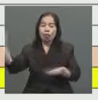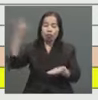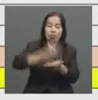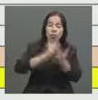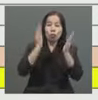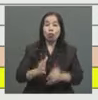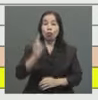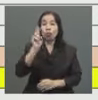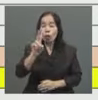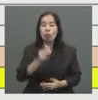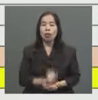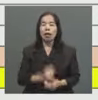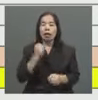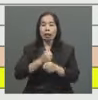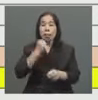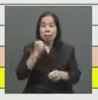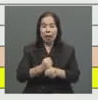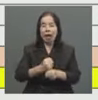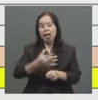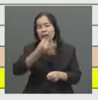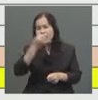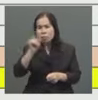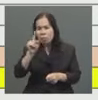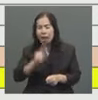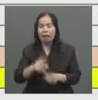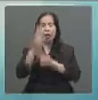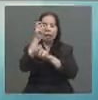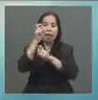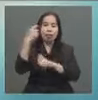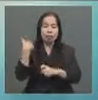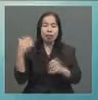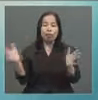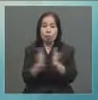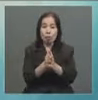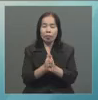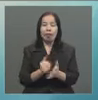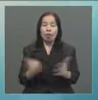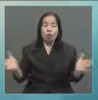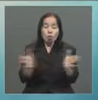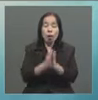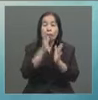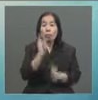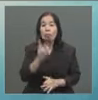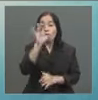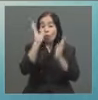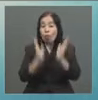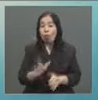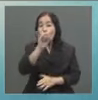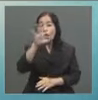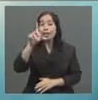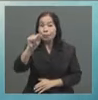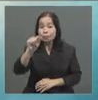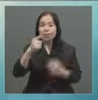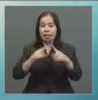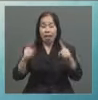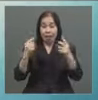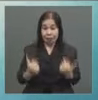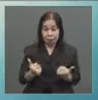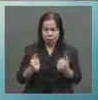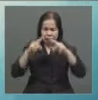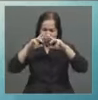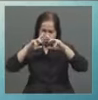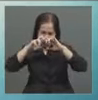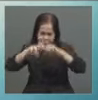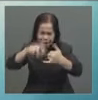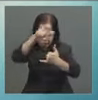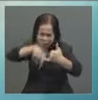ครับอาชีพเสี่ยง14รายรวมแล้ว120ที่ยังหา เหตุอยู่ในช่วงเวลาของ